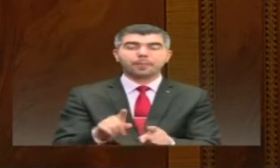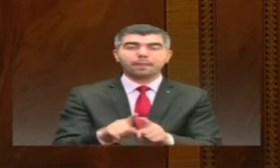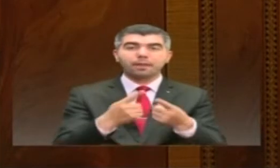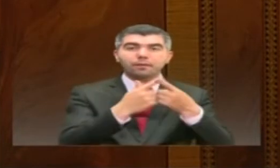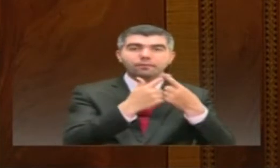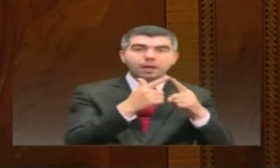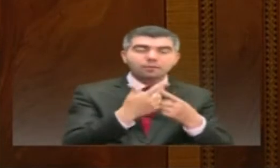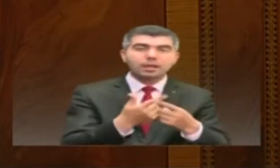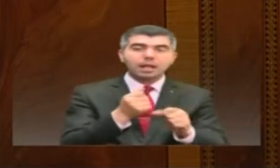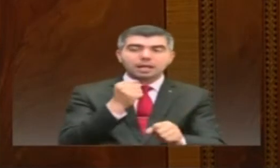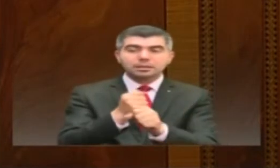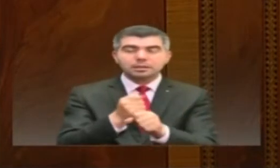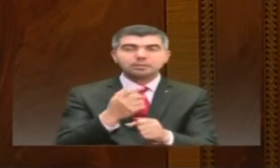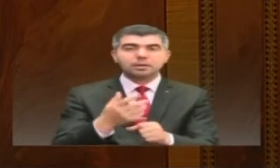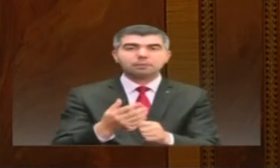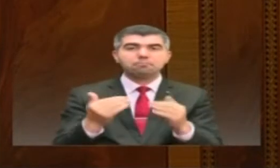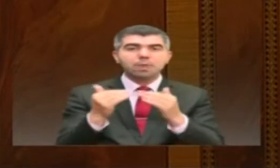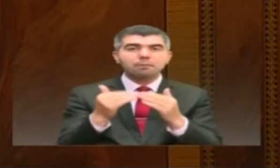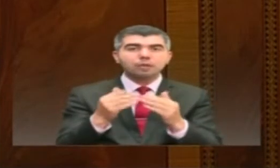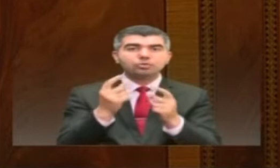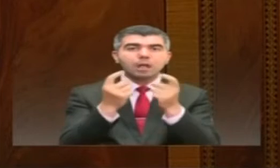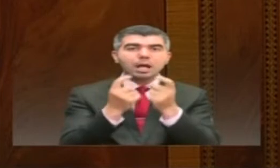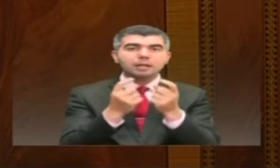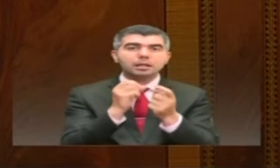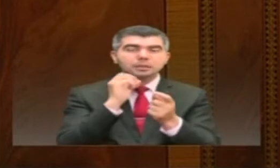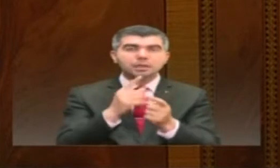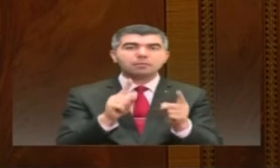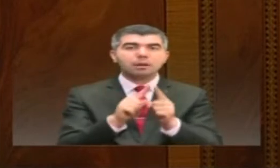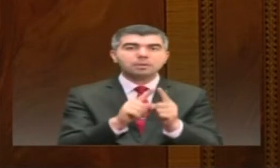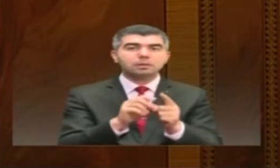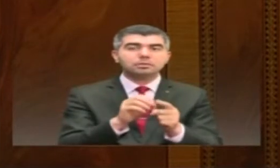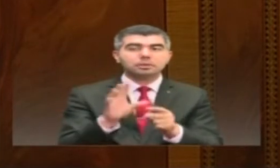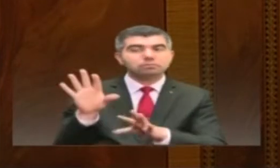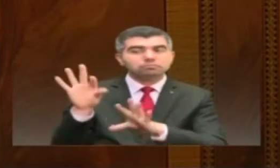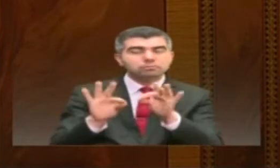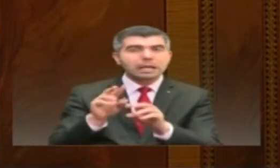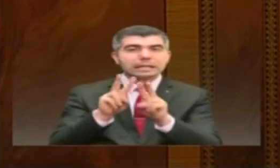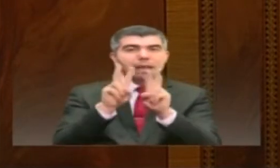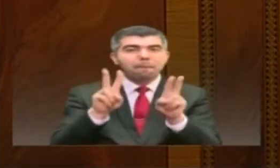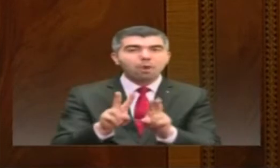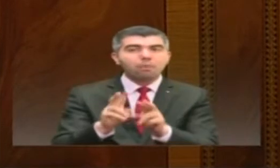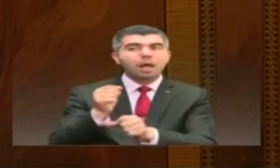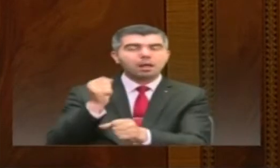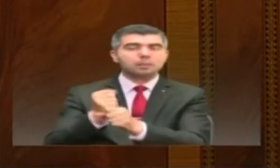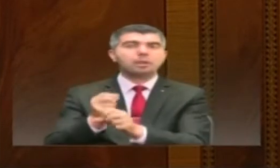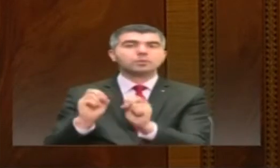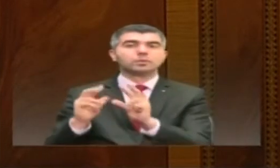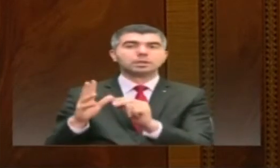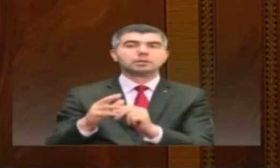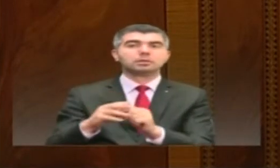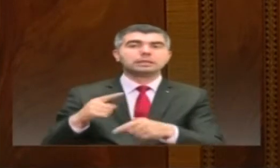التكوين الاندماج في الشغل فيه عالية جدا، كتتراوح في المتوسط 75% خرج